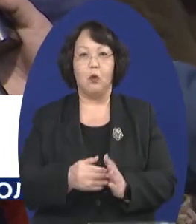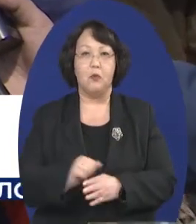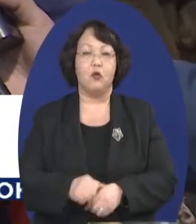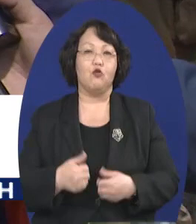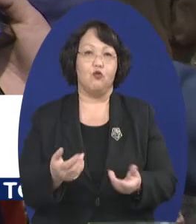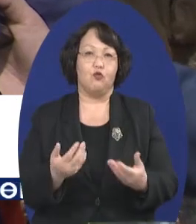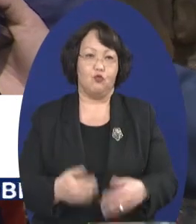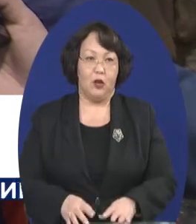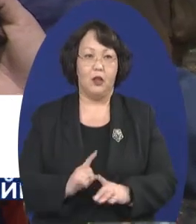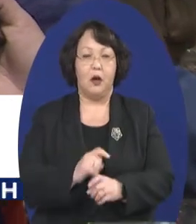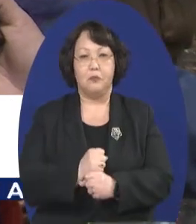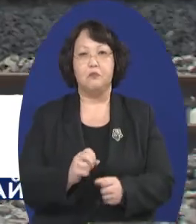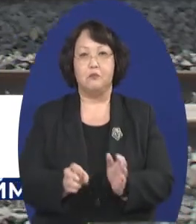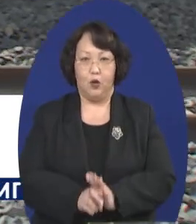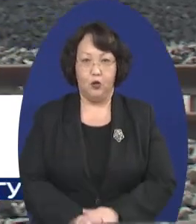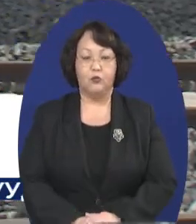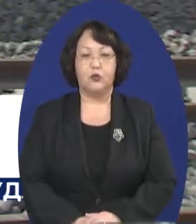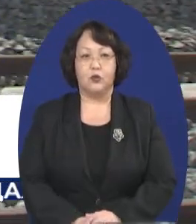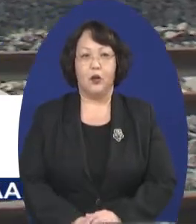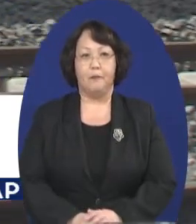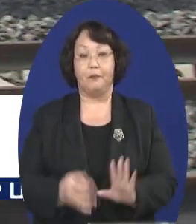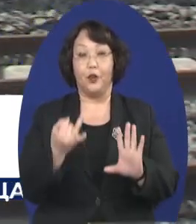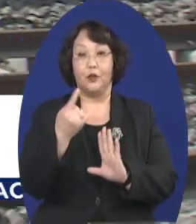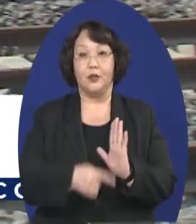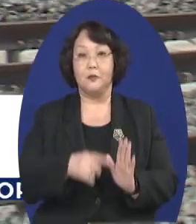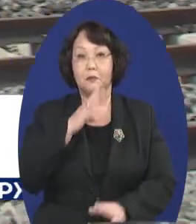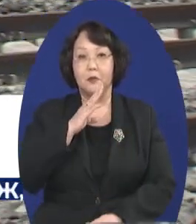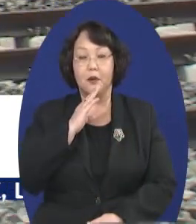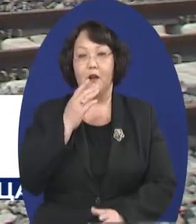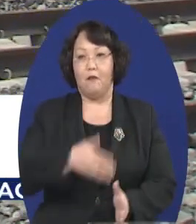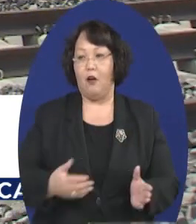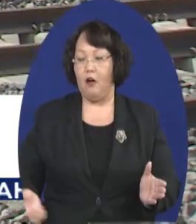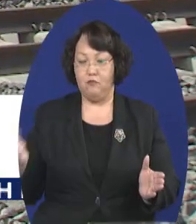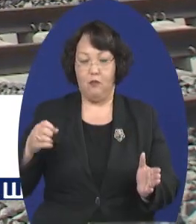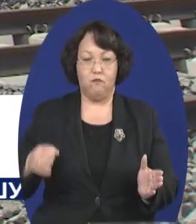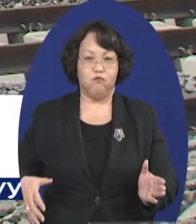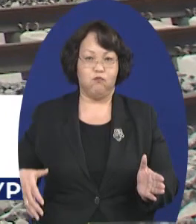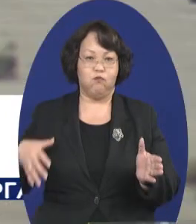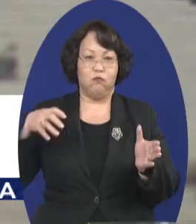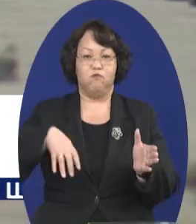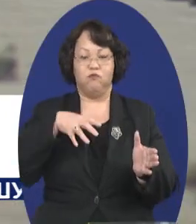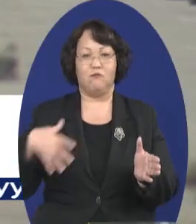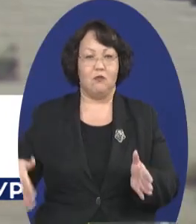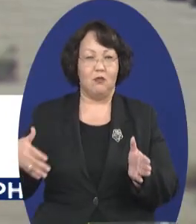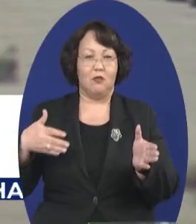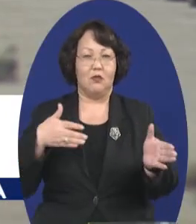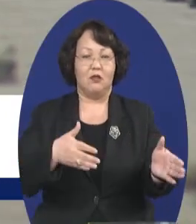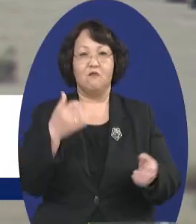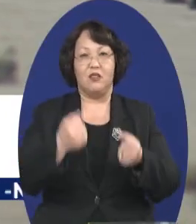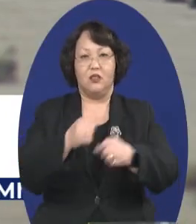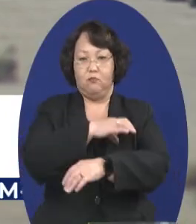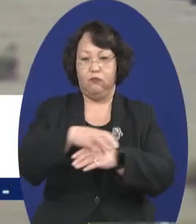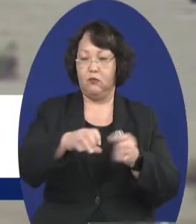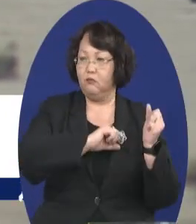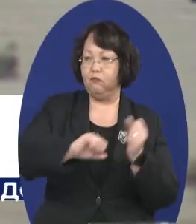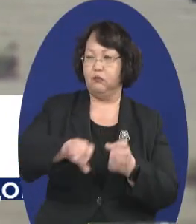төлөвлөгөөний дагуу бүрэн ажиллах боломжтой. 7 сар гэхэд вагоноор зөөгдөж ирсэн ачаанууд автомашин чилжүүлэн ачагдаад хилээр гарч